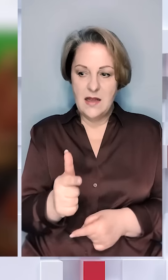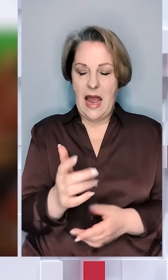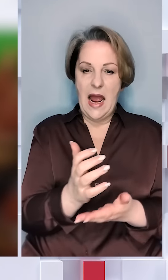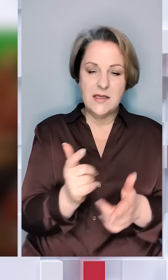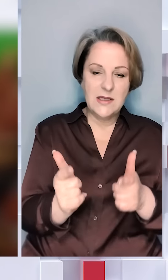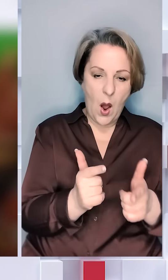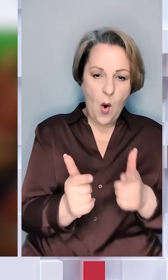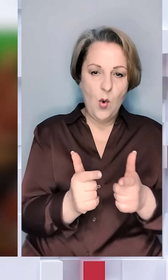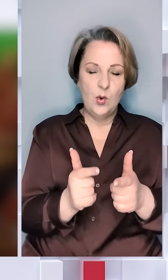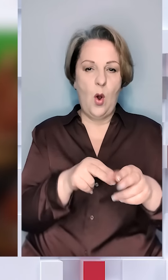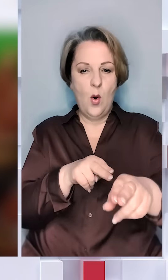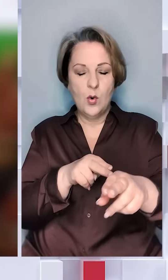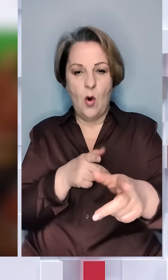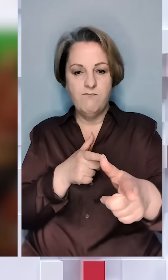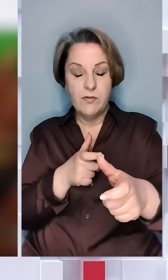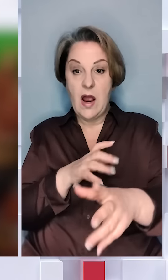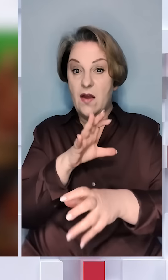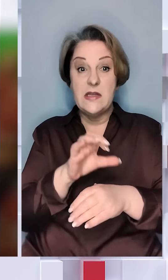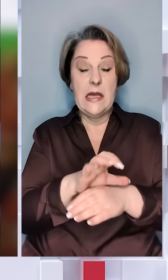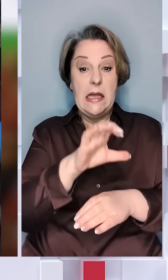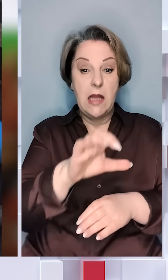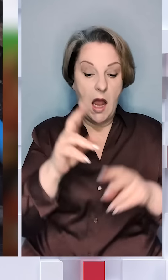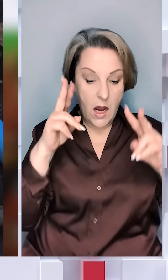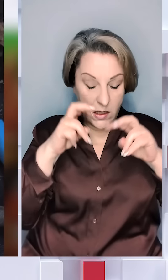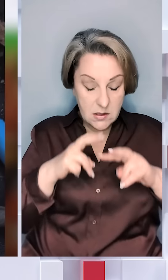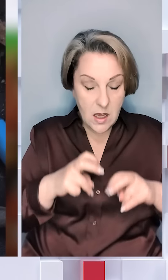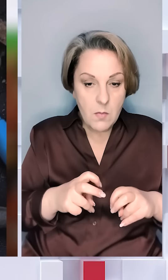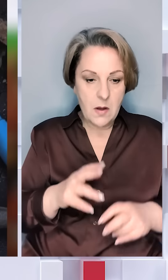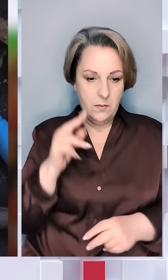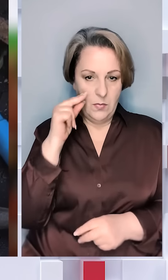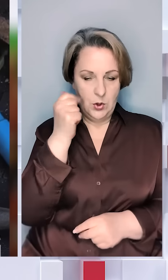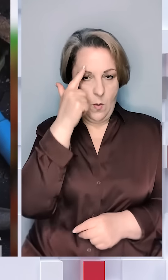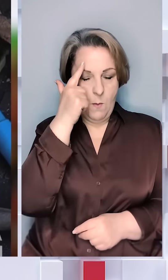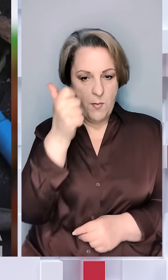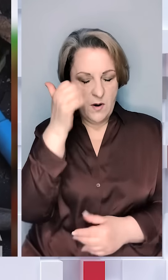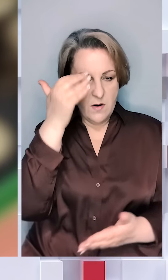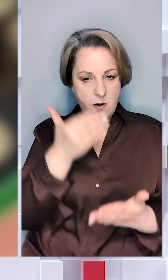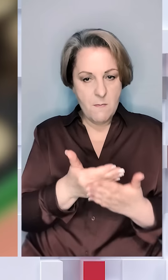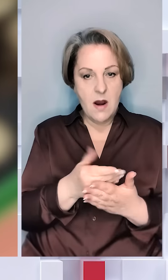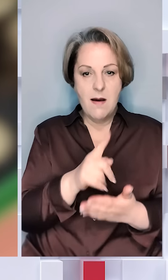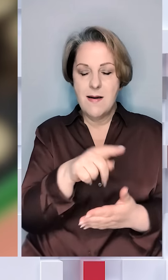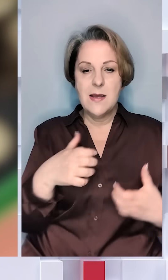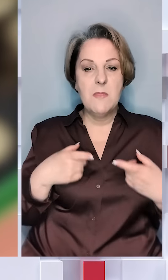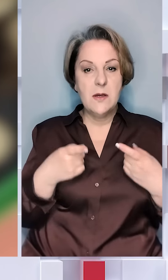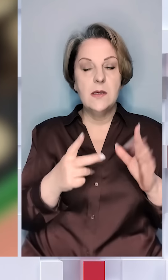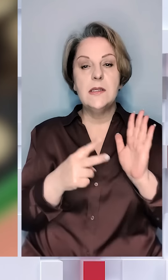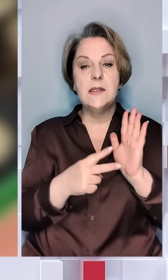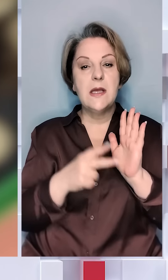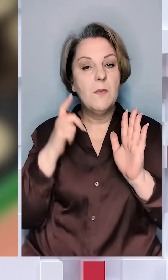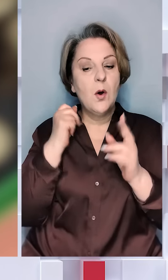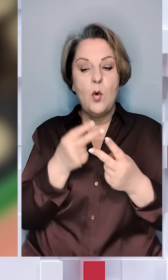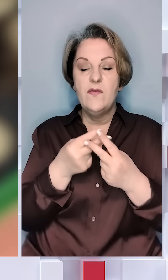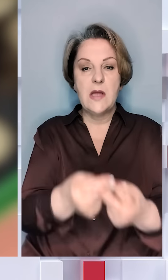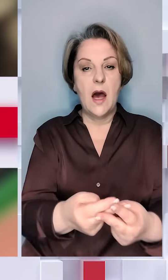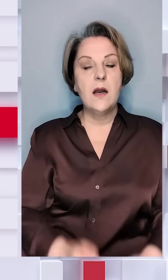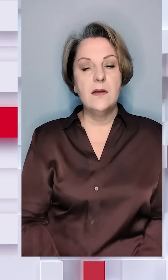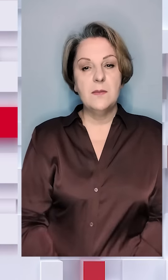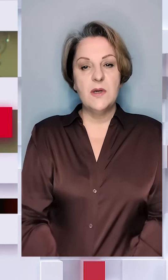також рушницю та гвинтівки. І все це направили на експертизу. Чоловікам повідомили про підозру, їм загрожує 7 років за